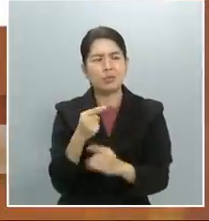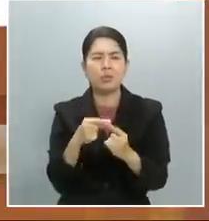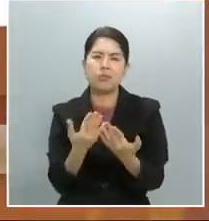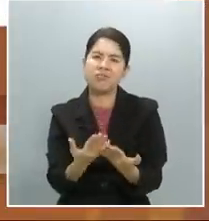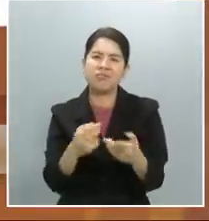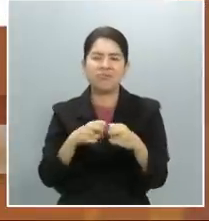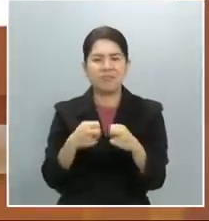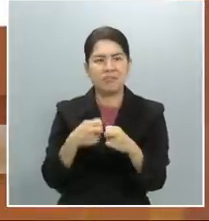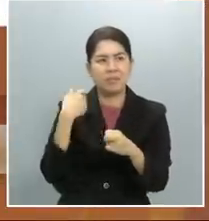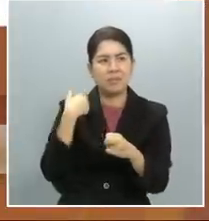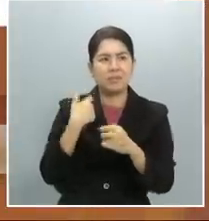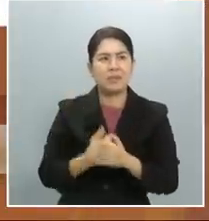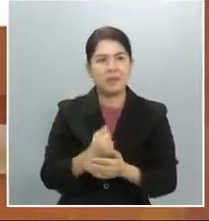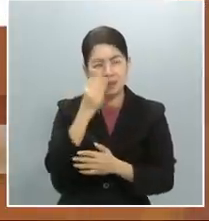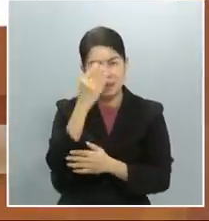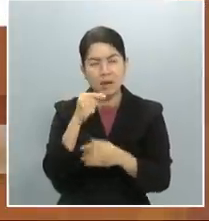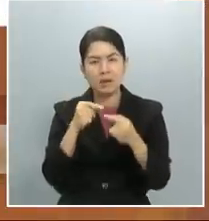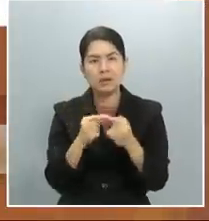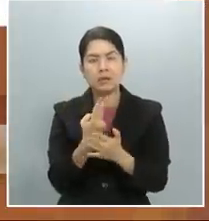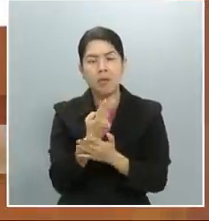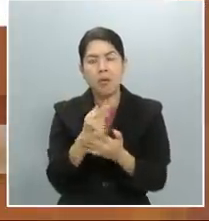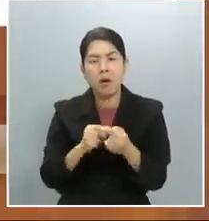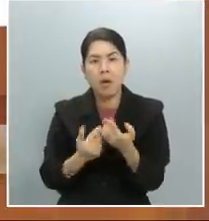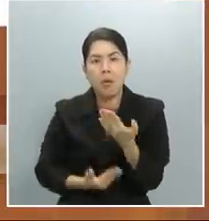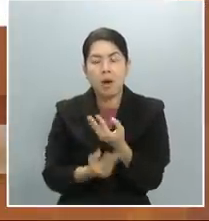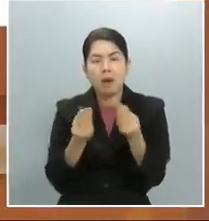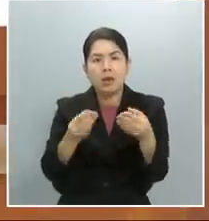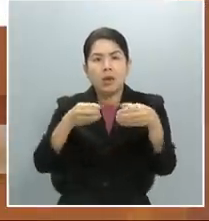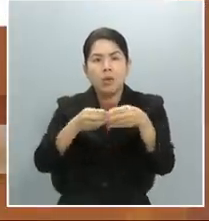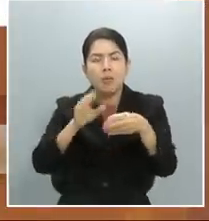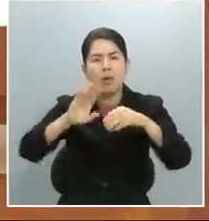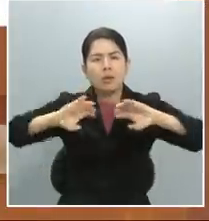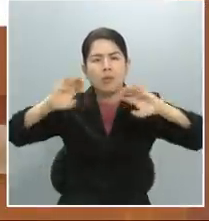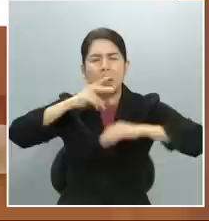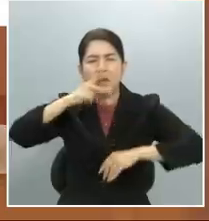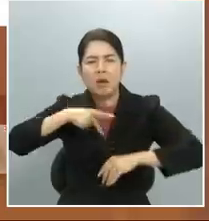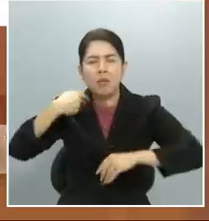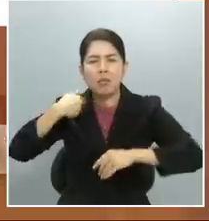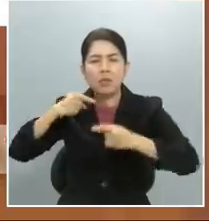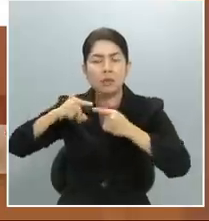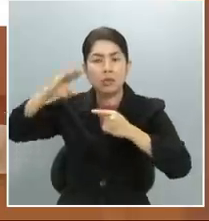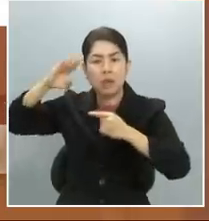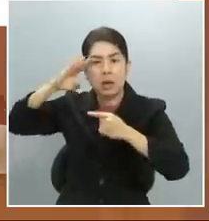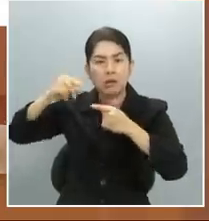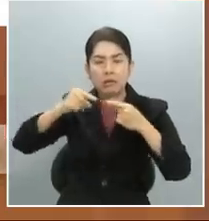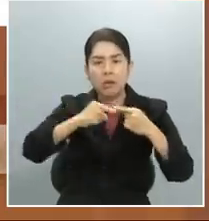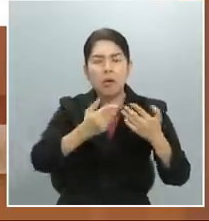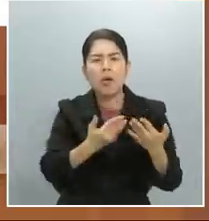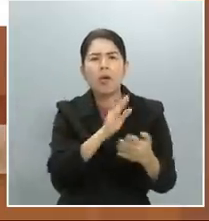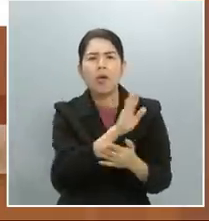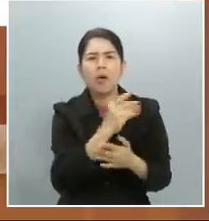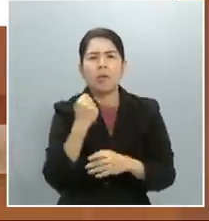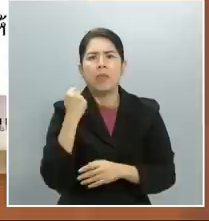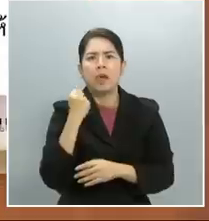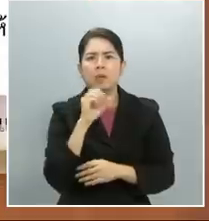เป็นอะไรให้เผด็จการสืบทอดอำนาจช่างดุเดือดเลยเช่นนั้นคุยโลดเหมือนโพสต์เป็นกลอนก่อนที่เงียบ